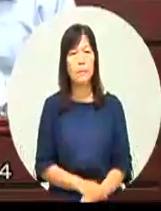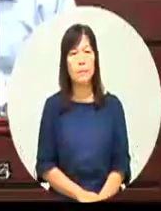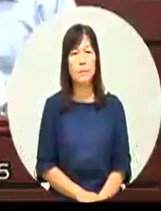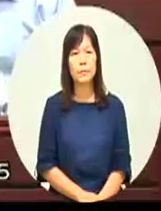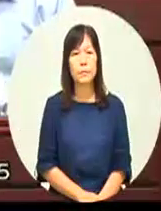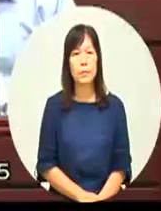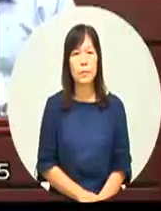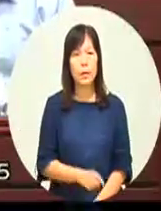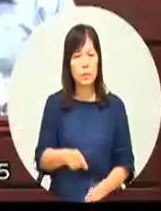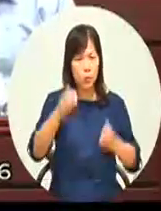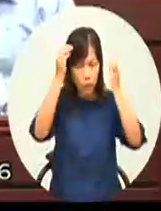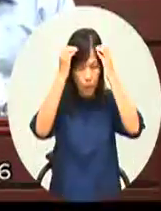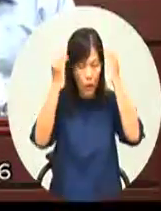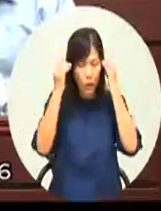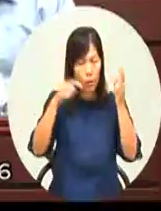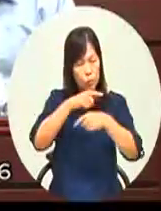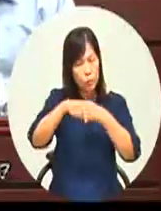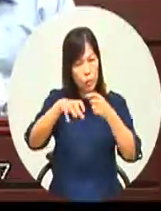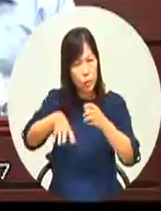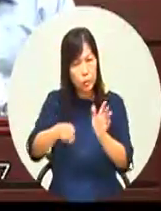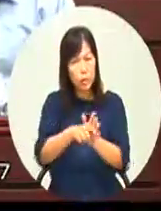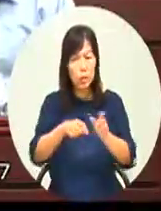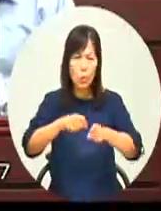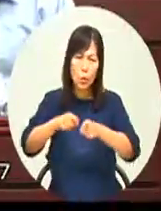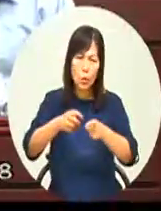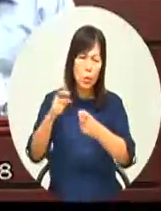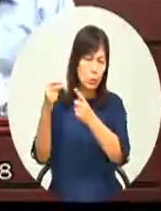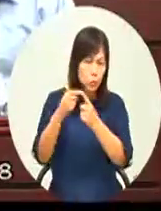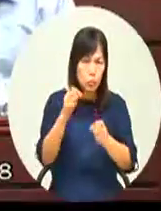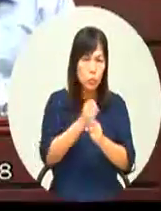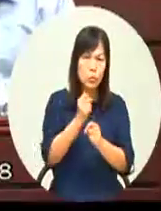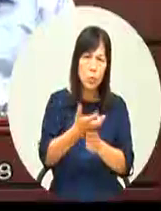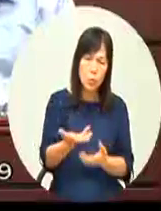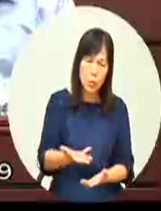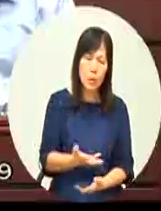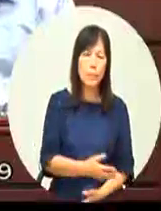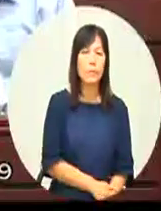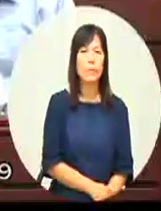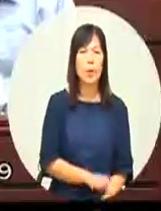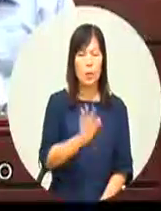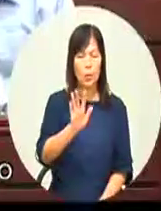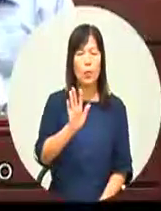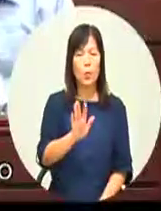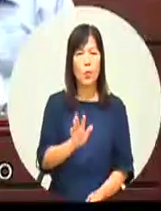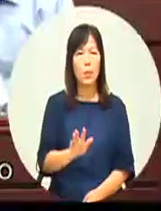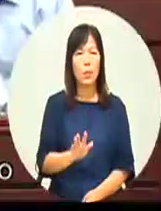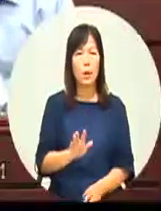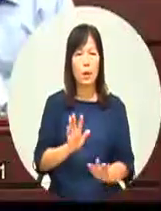把这个 南子交通转运站的这个规划，你有没有持续在做规划？ 有的。那个我们目